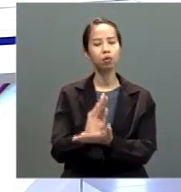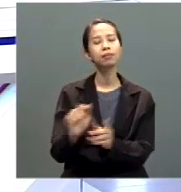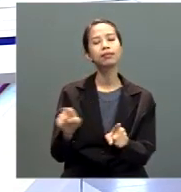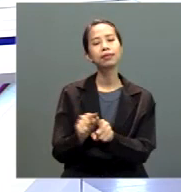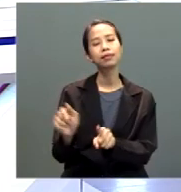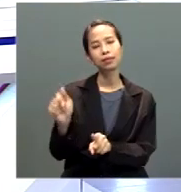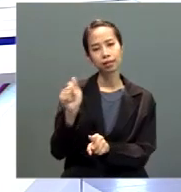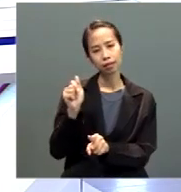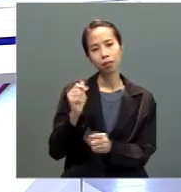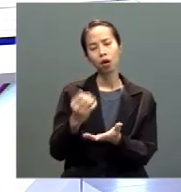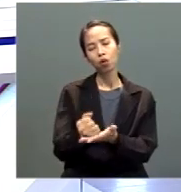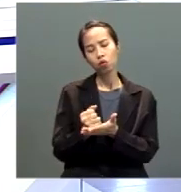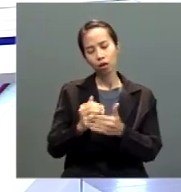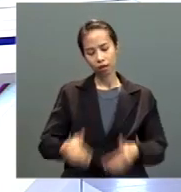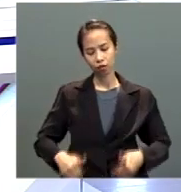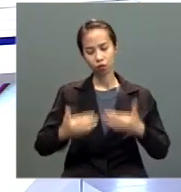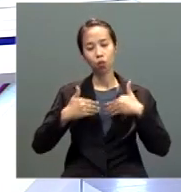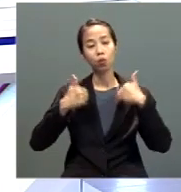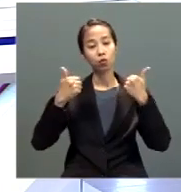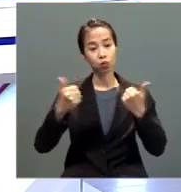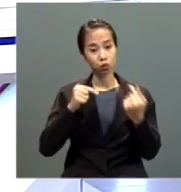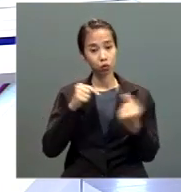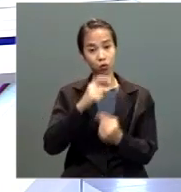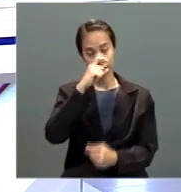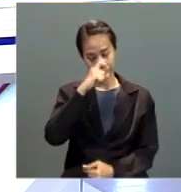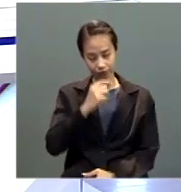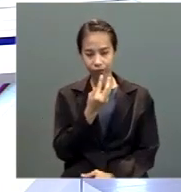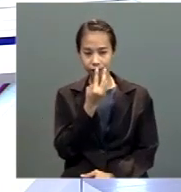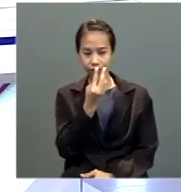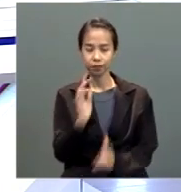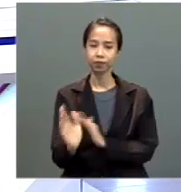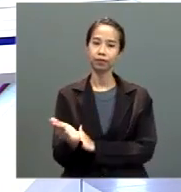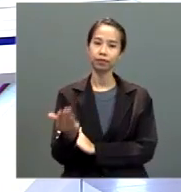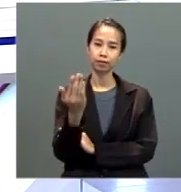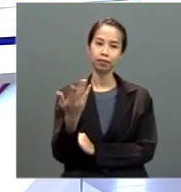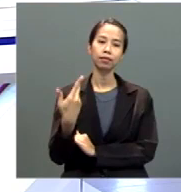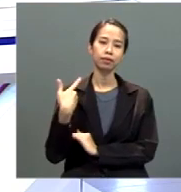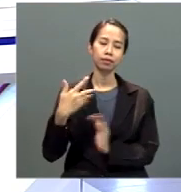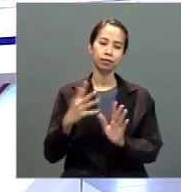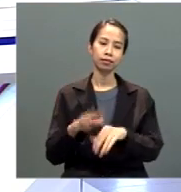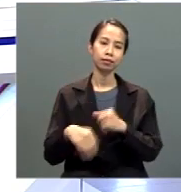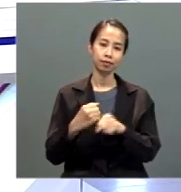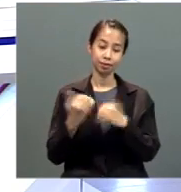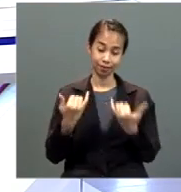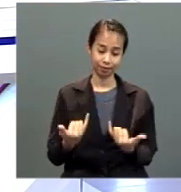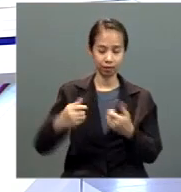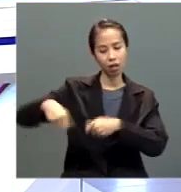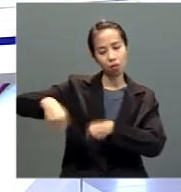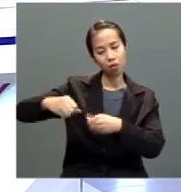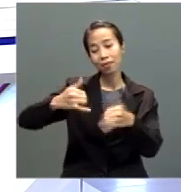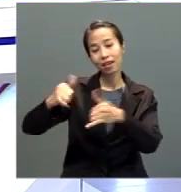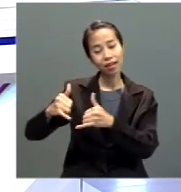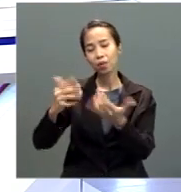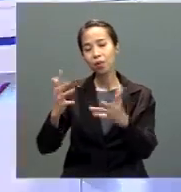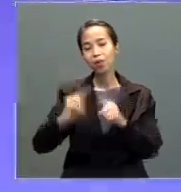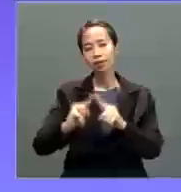ะครับเพื่อความเป็นสิริมงคลในวันขึ้นปีใหม่แบบไทยๆไปดูบรรยากาศนะครับเมื่อช่วงเช้าแม้ว่าจะไม่มีการสาดน้ำสงกรานต์กันแต่อย่างใดแ